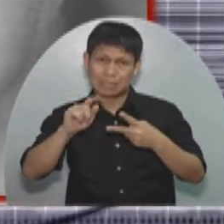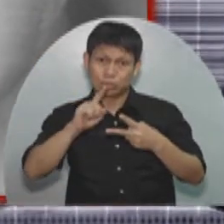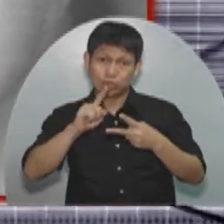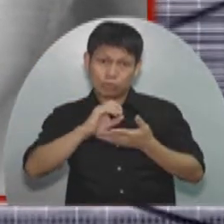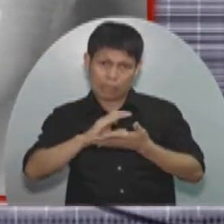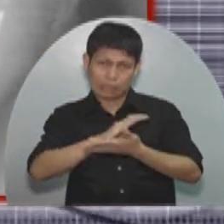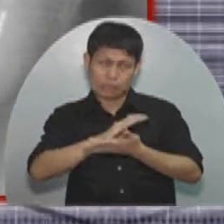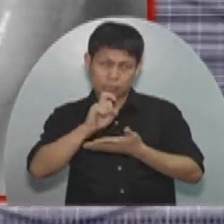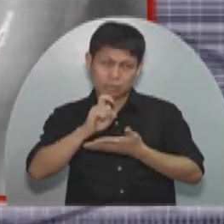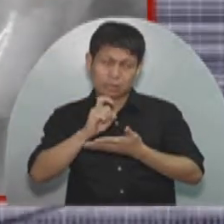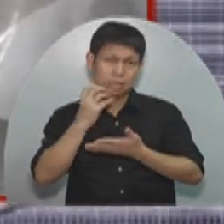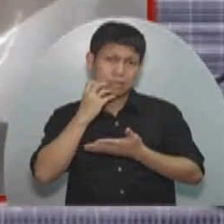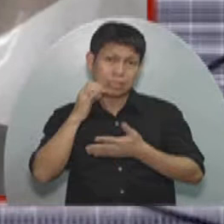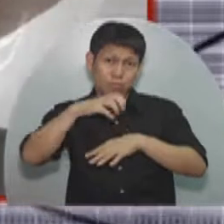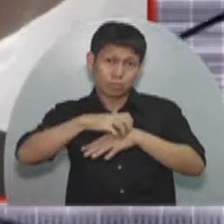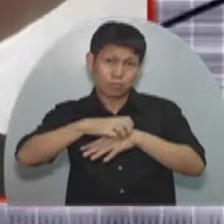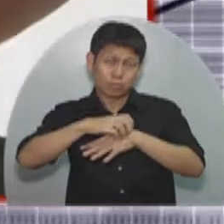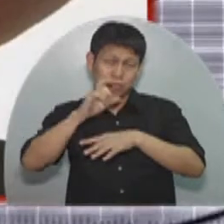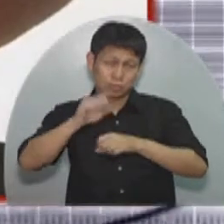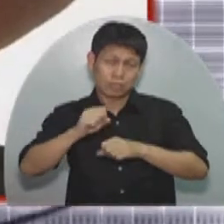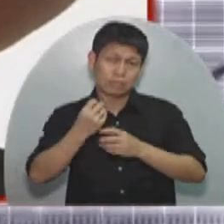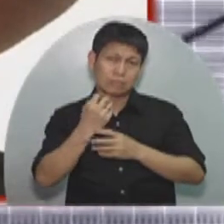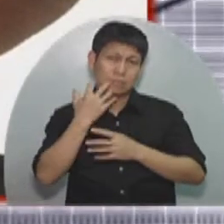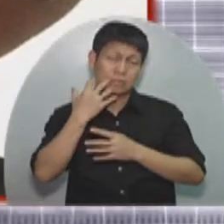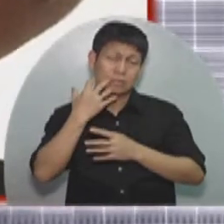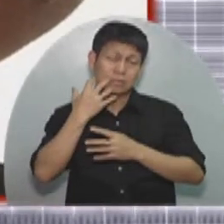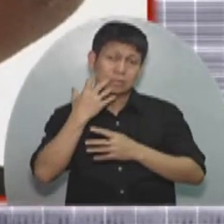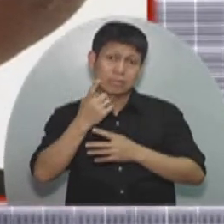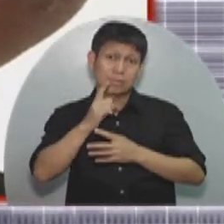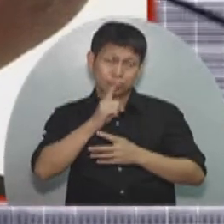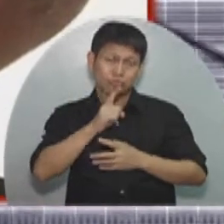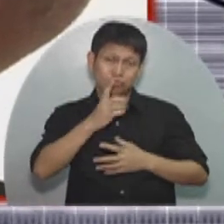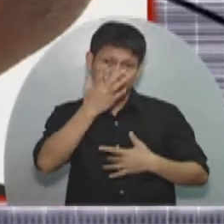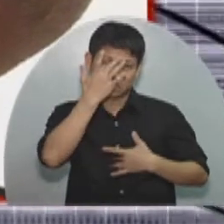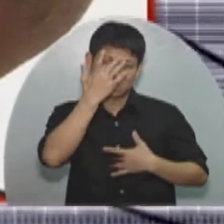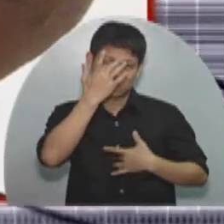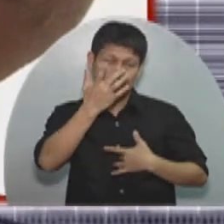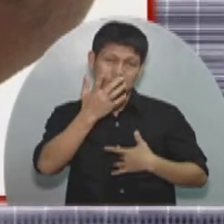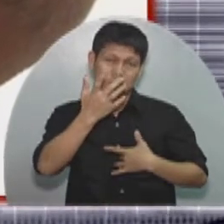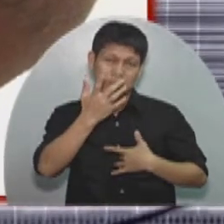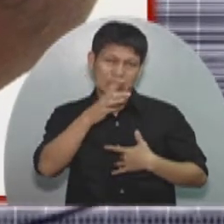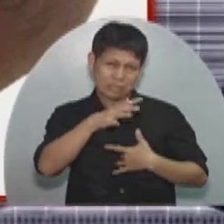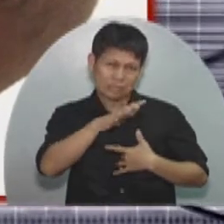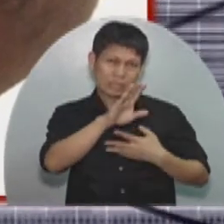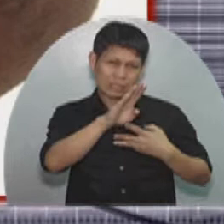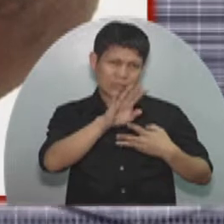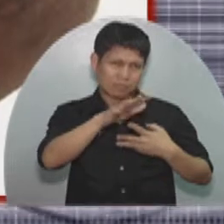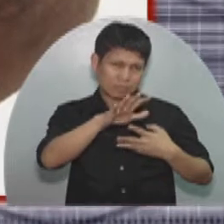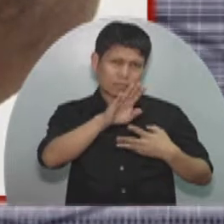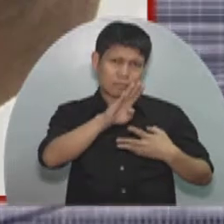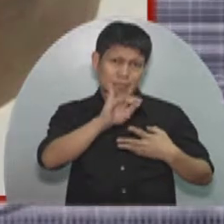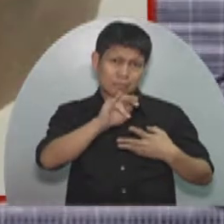yung mga cancerous tumors natin na maaring magdulot ng mas grabing komplikasyon kumpara sa mga